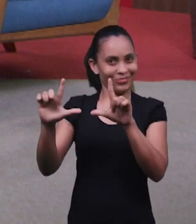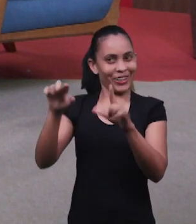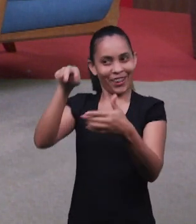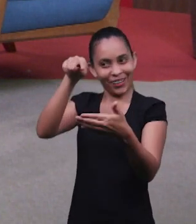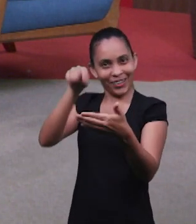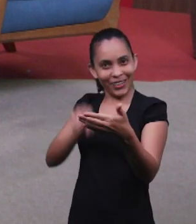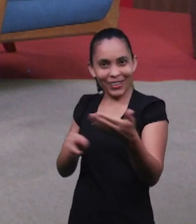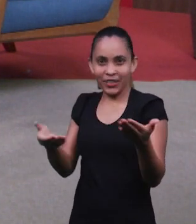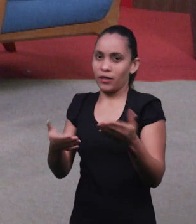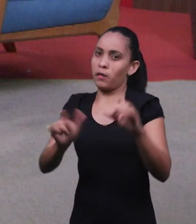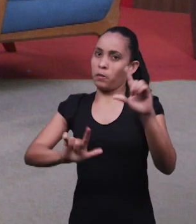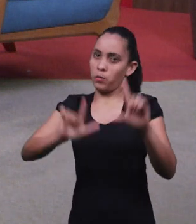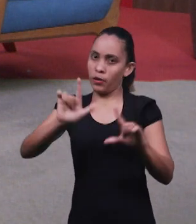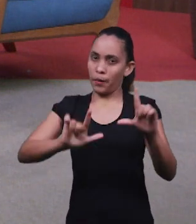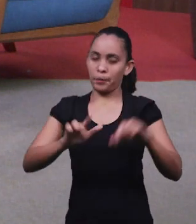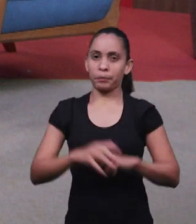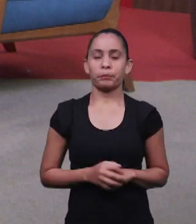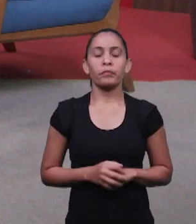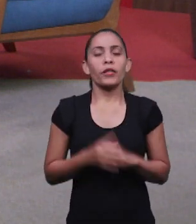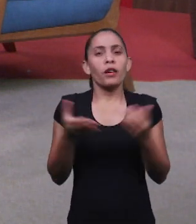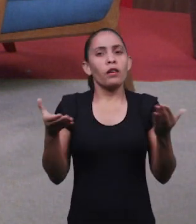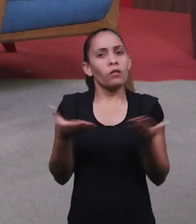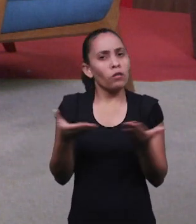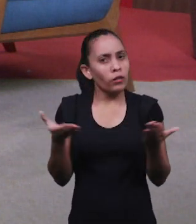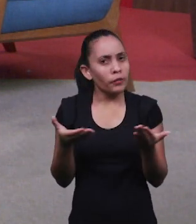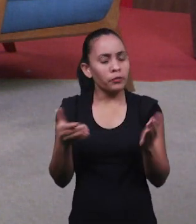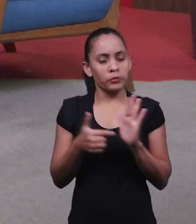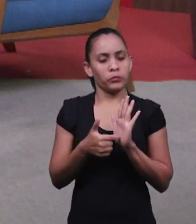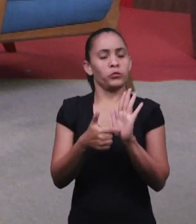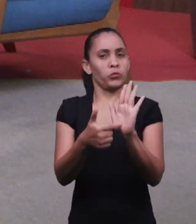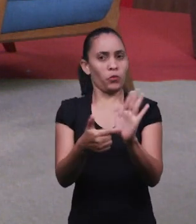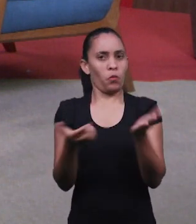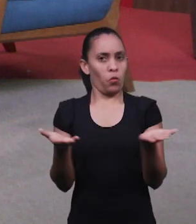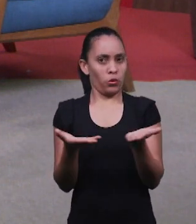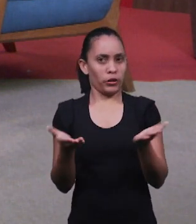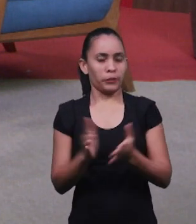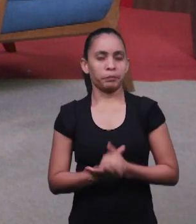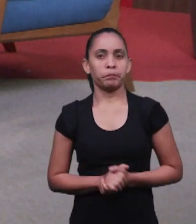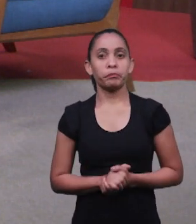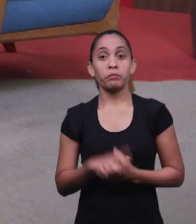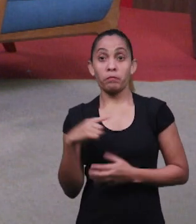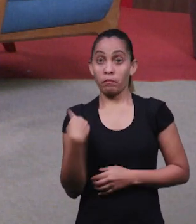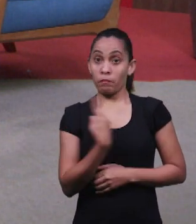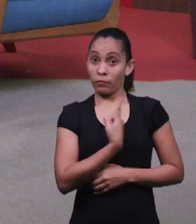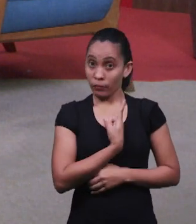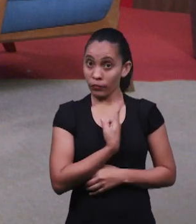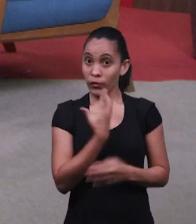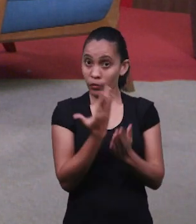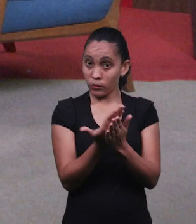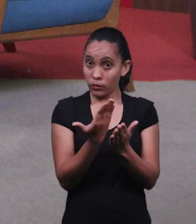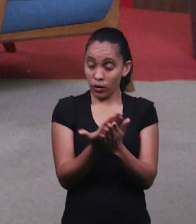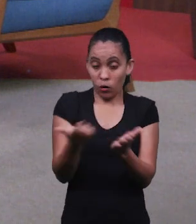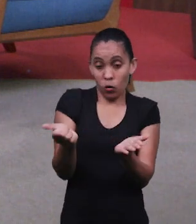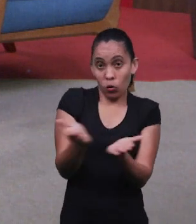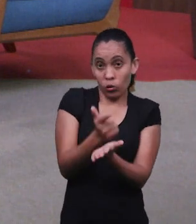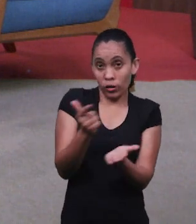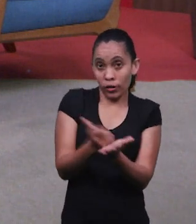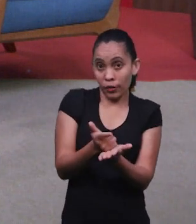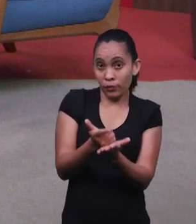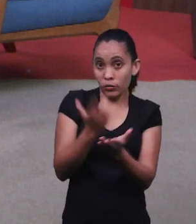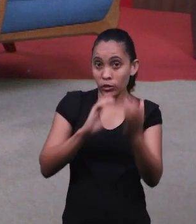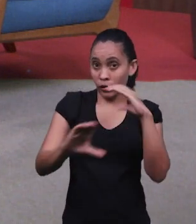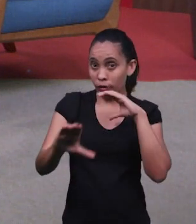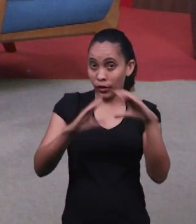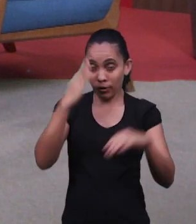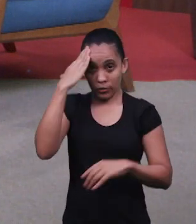message lu ici dans la formation. Mais nous allons au contenu d'aujourd'hui. Nous sommes en train d'étudier le livre de Cantiques de Cantiques.